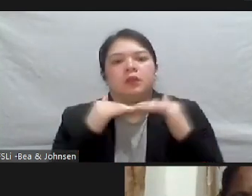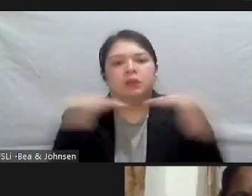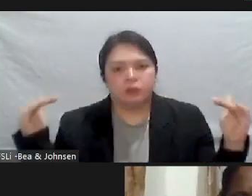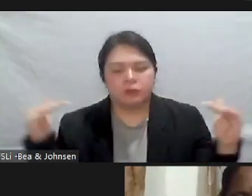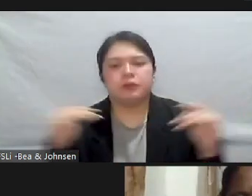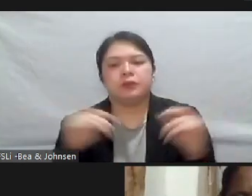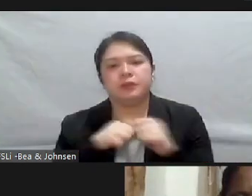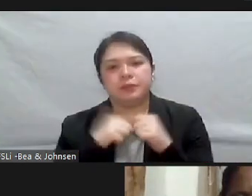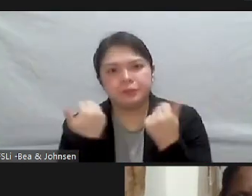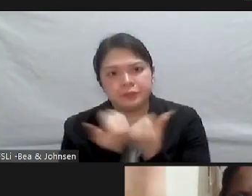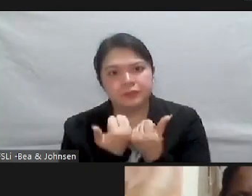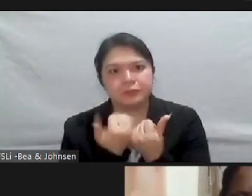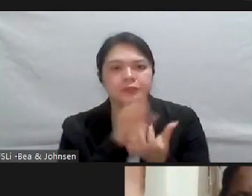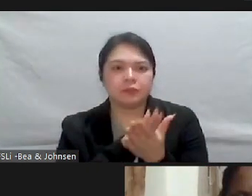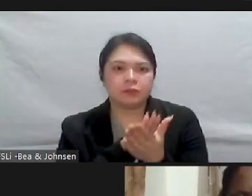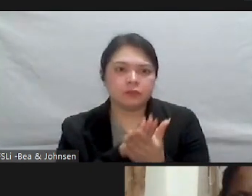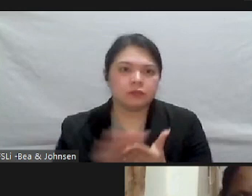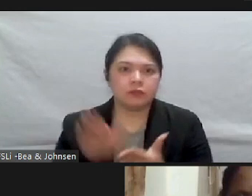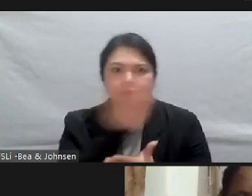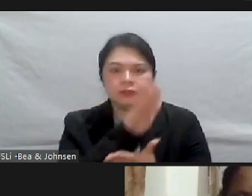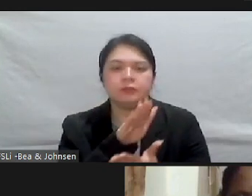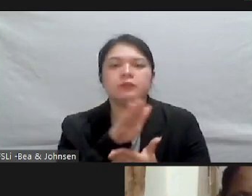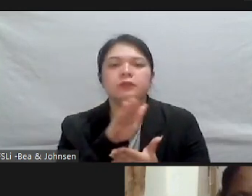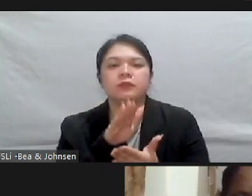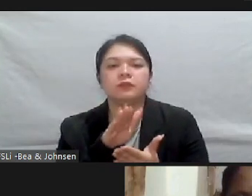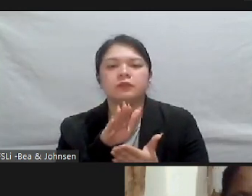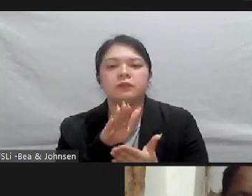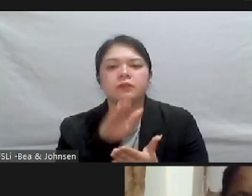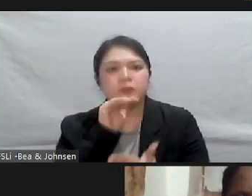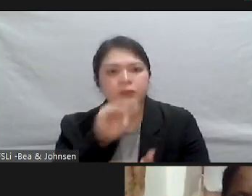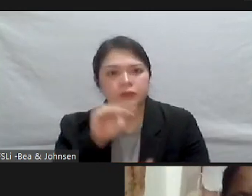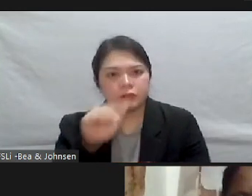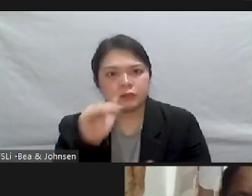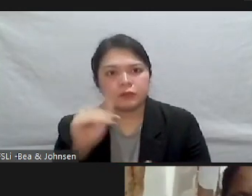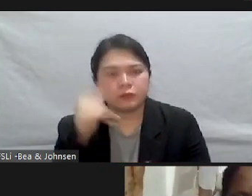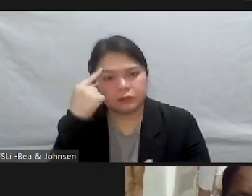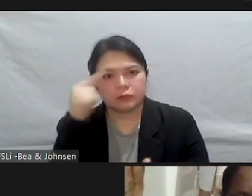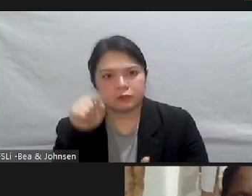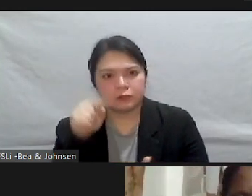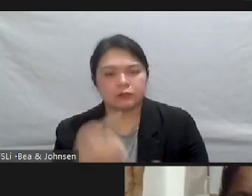o institusyon ang pwede nating habulin para dito?